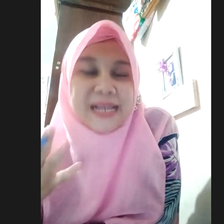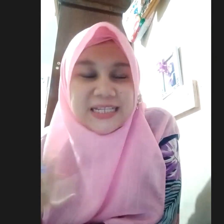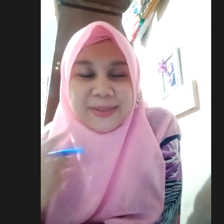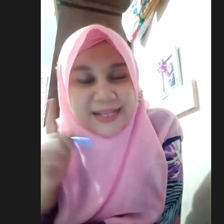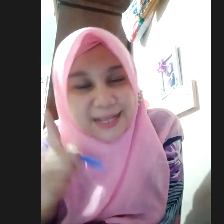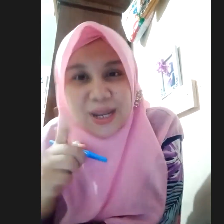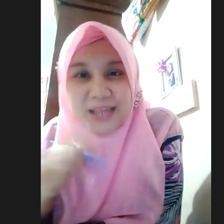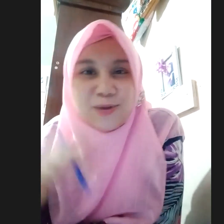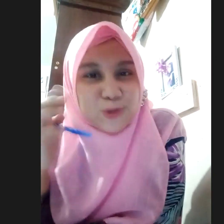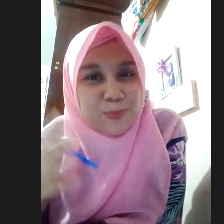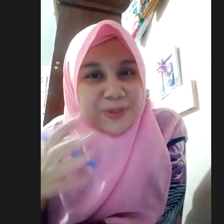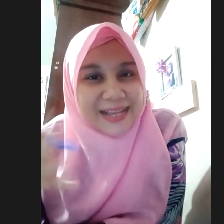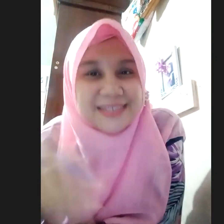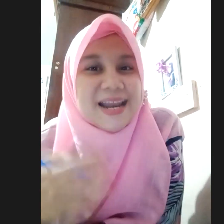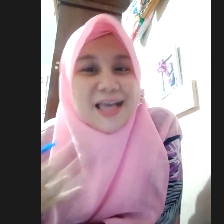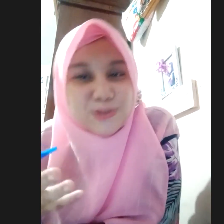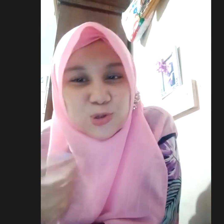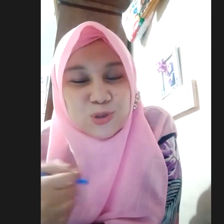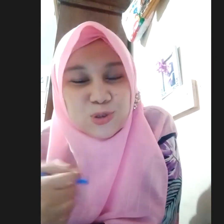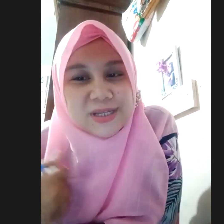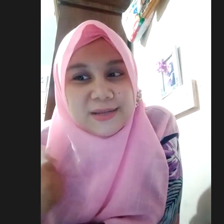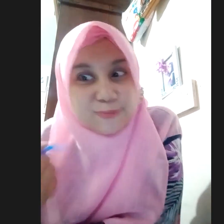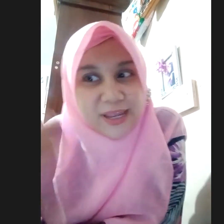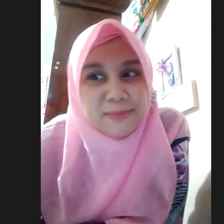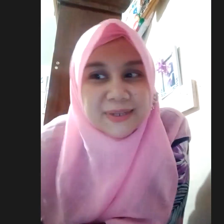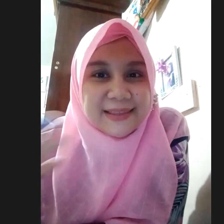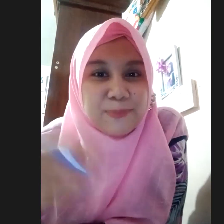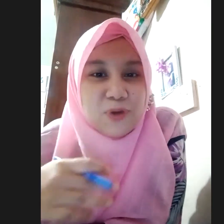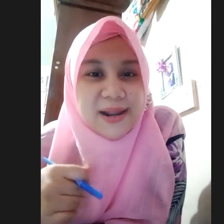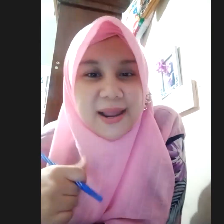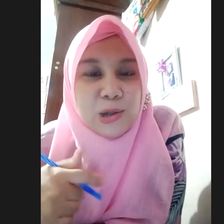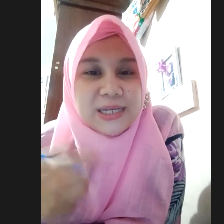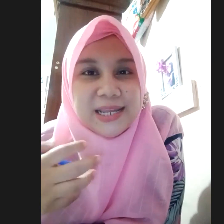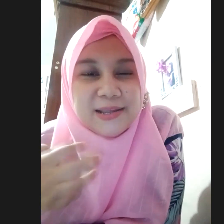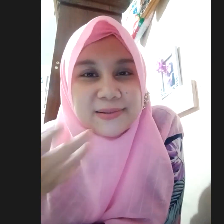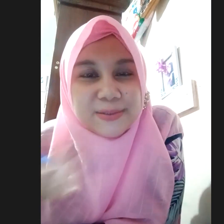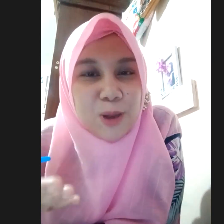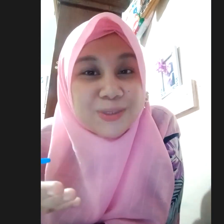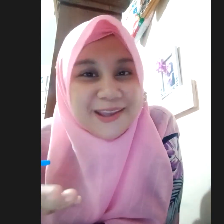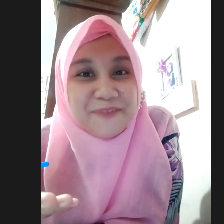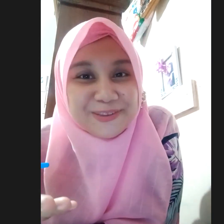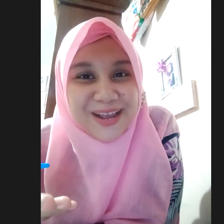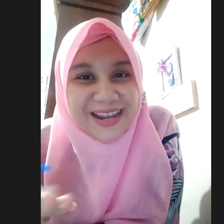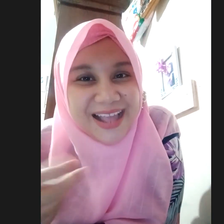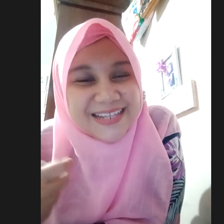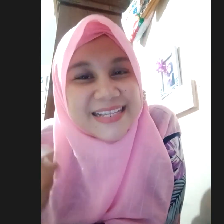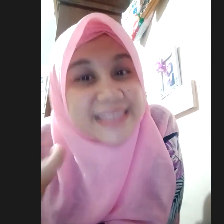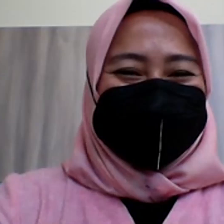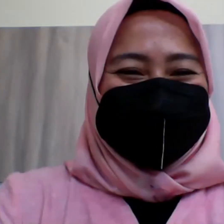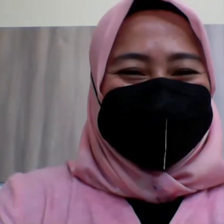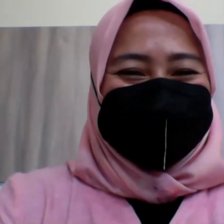beri kesempatan satu lagi untuk bertanya secara langsung. Mungkin bertatap muka dengan Dokter Dini, walaupun secara virtual ya.